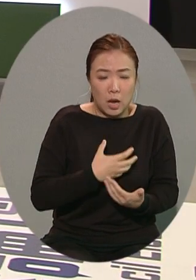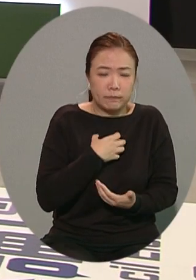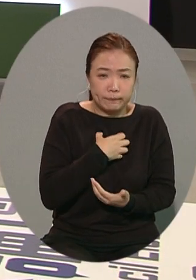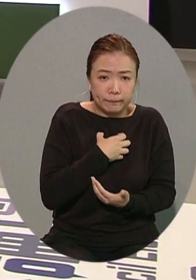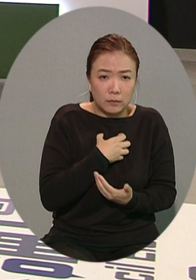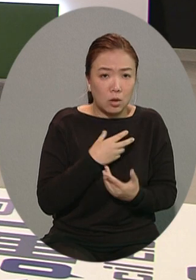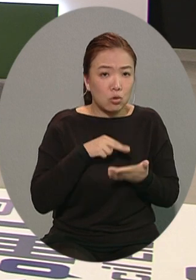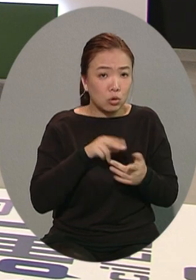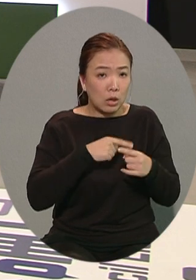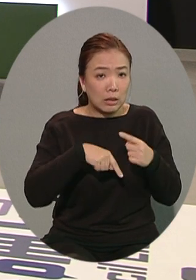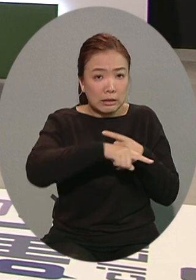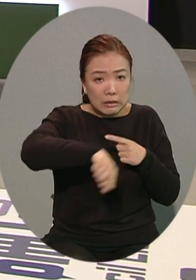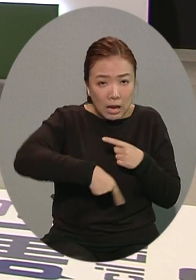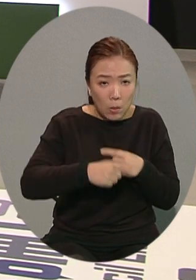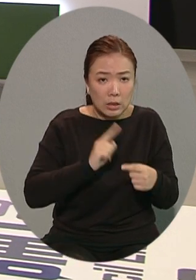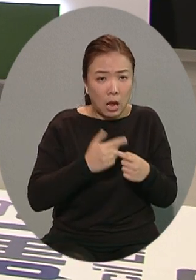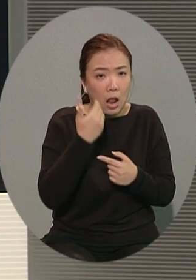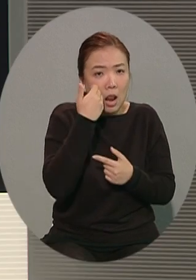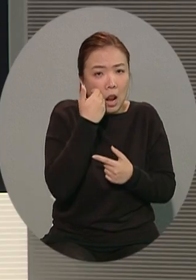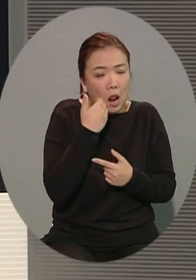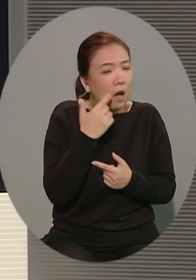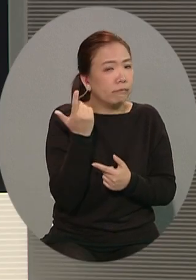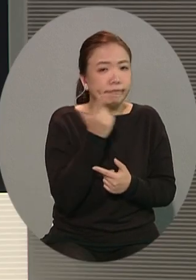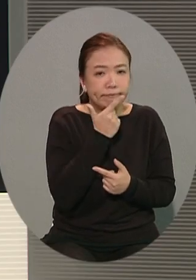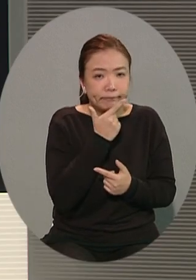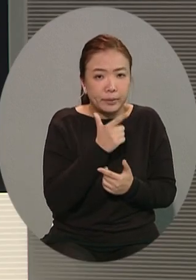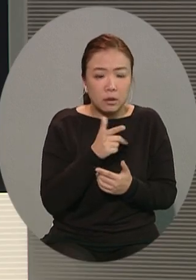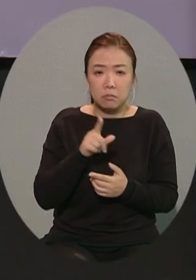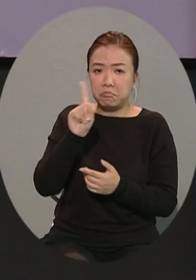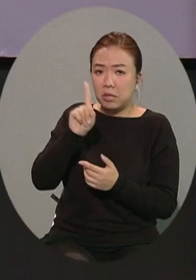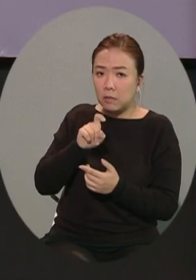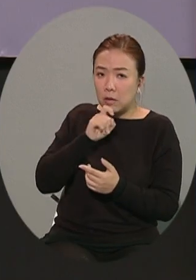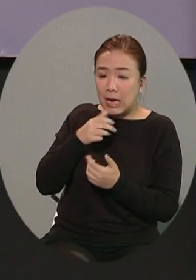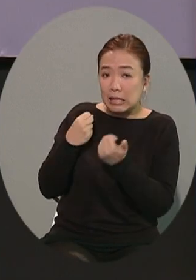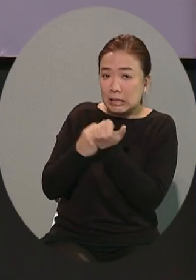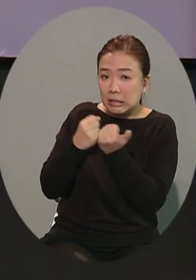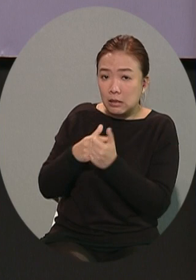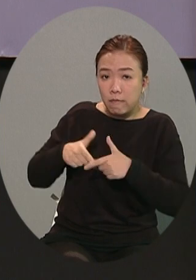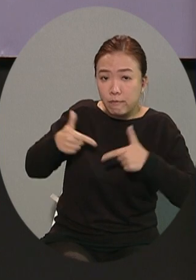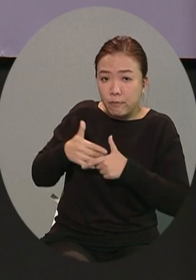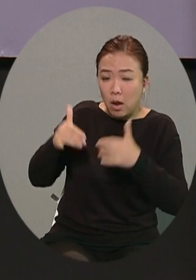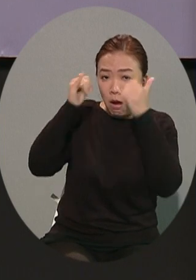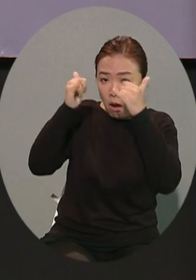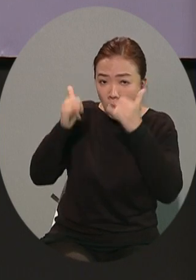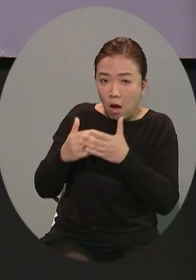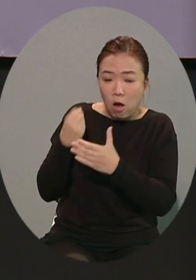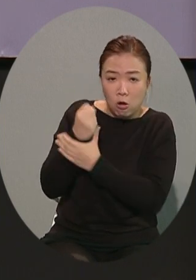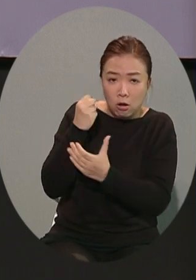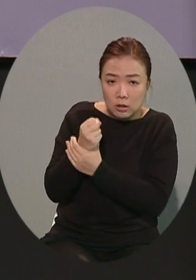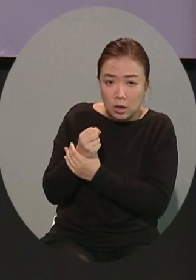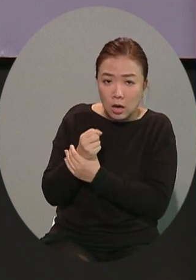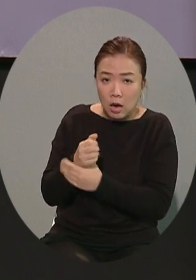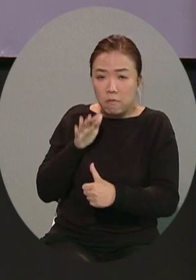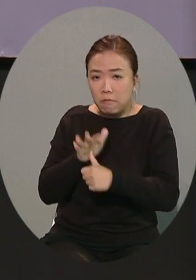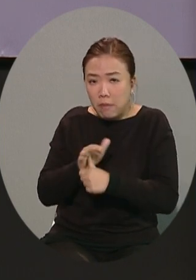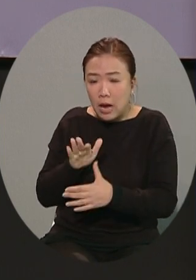都唔想要一個冷血。 點解會有人支持勇武抗爭、義務制暴？係因為以